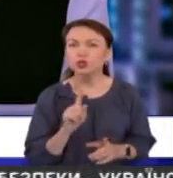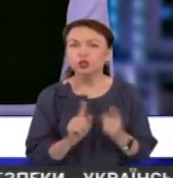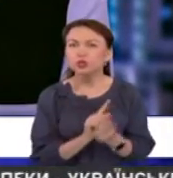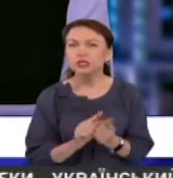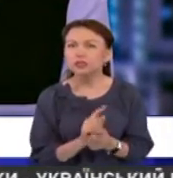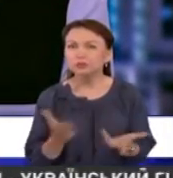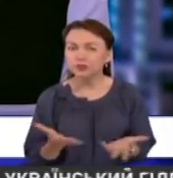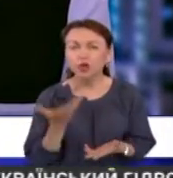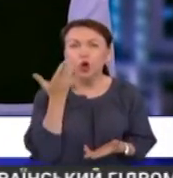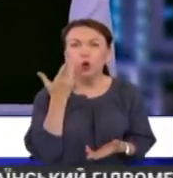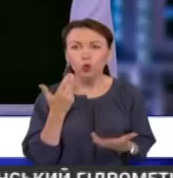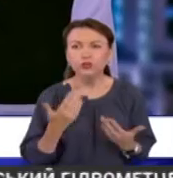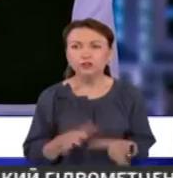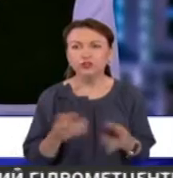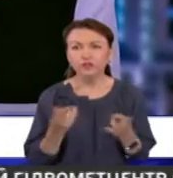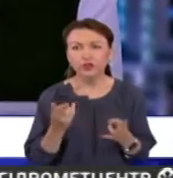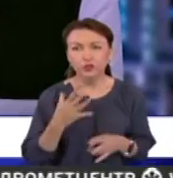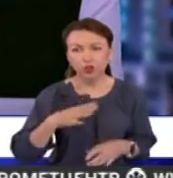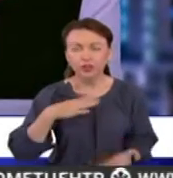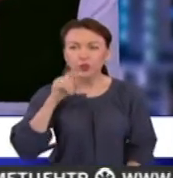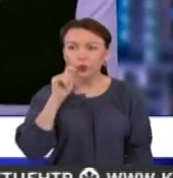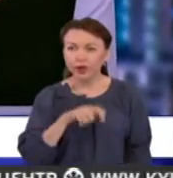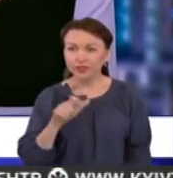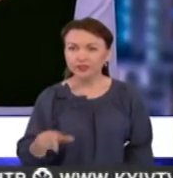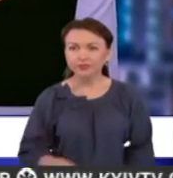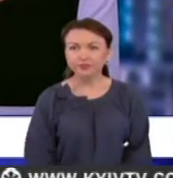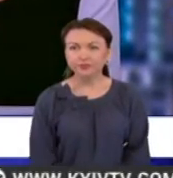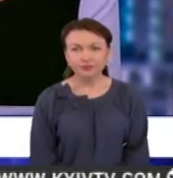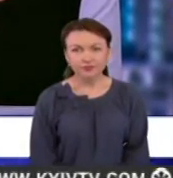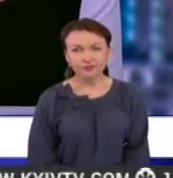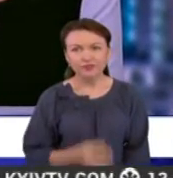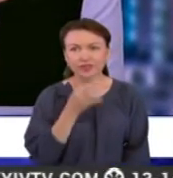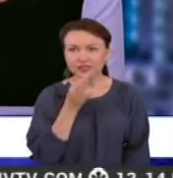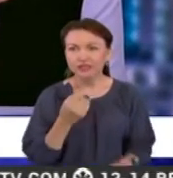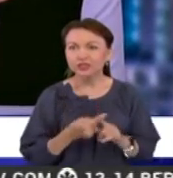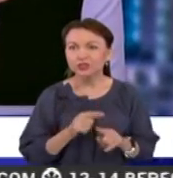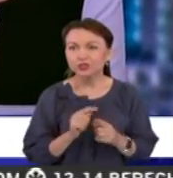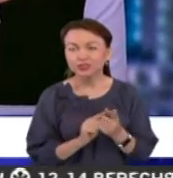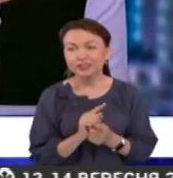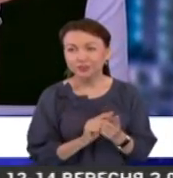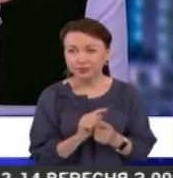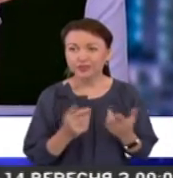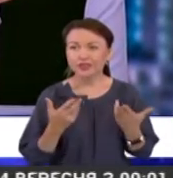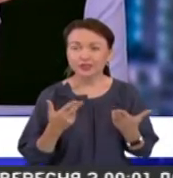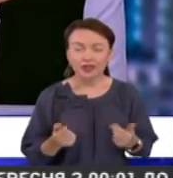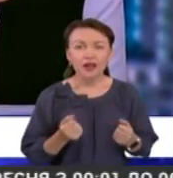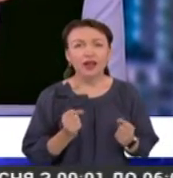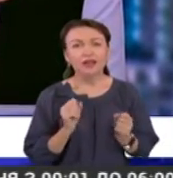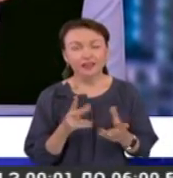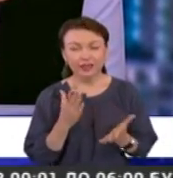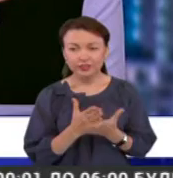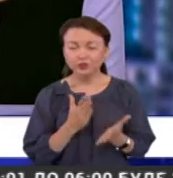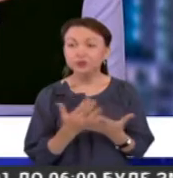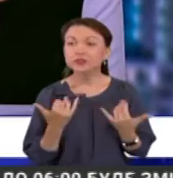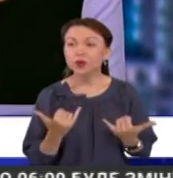і коли їх вже варто чекати українцям? Ну, сказати, що це зміни, так, це зміни відносно того, як воно існує